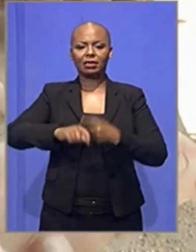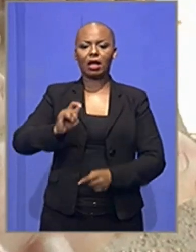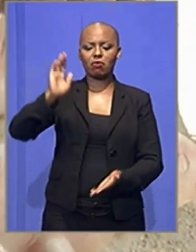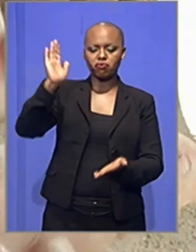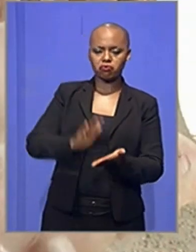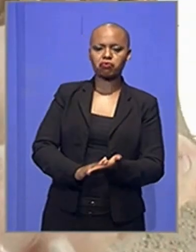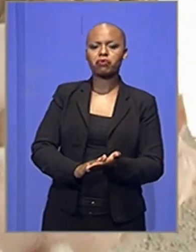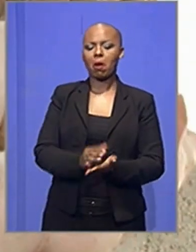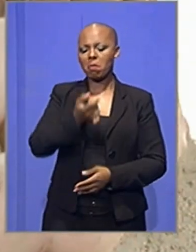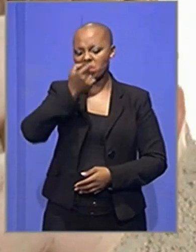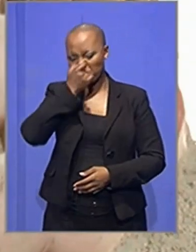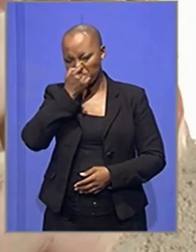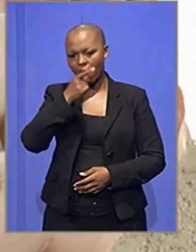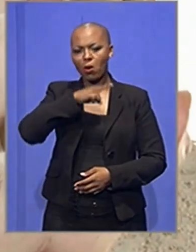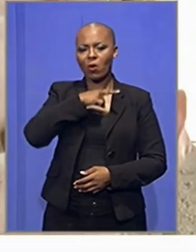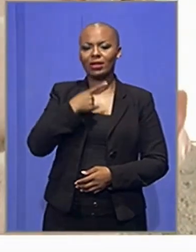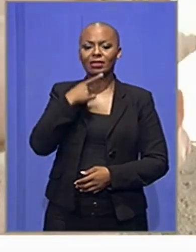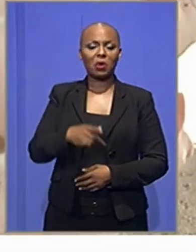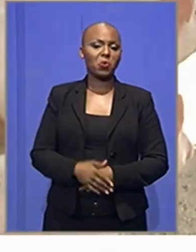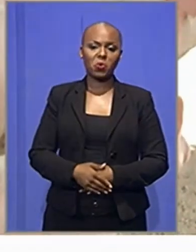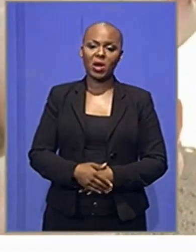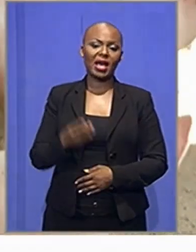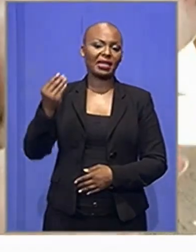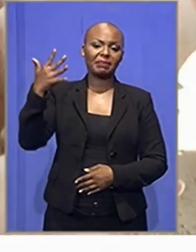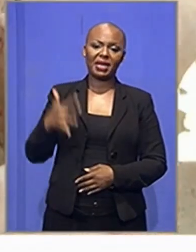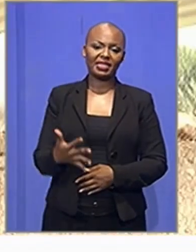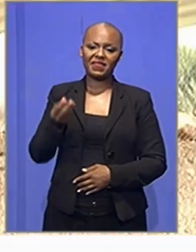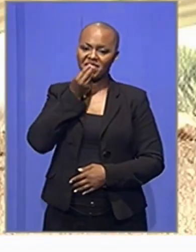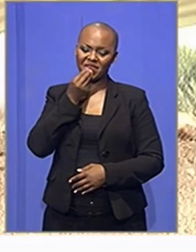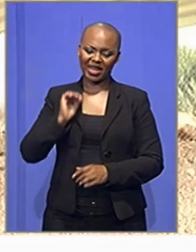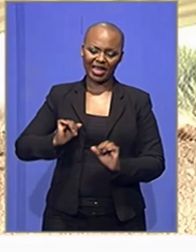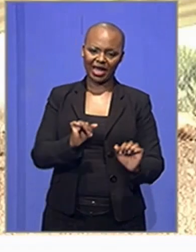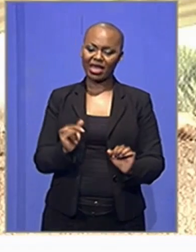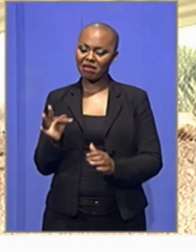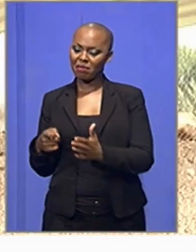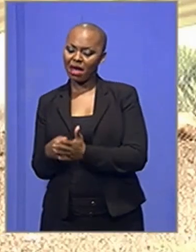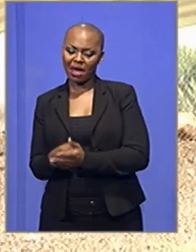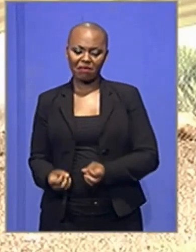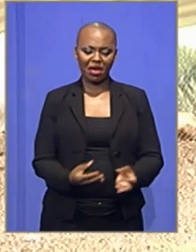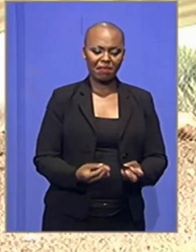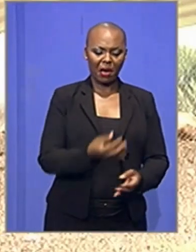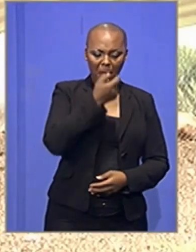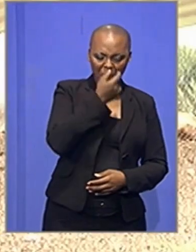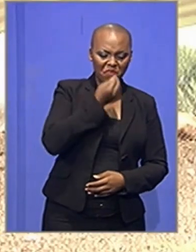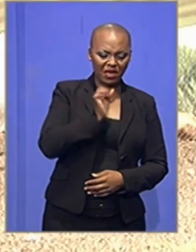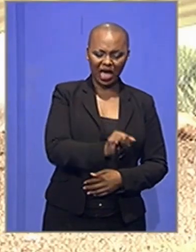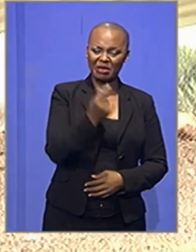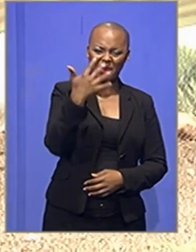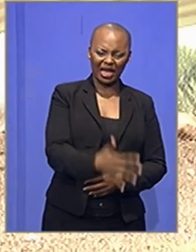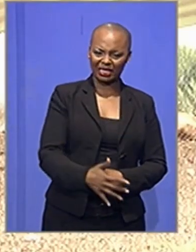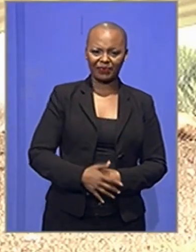ka ntateng ya tlhatlhwa e kwa godimo ya dijo tsa dikolobe. Kgangkgolo ya rona mo dikolobeng mo go bueng ga dikolobe ke